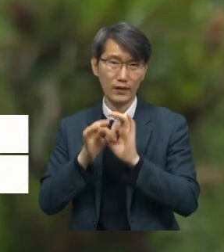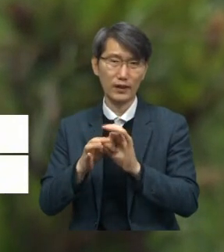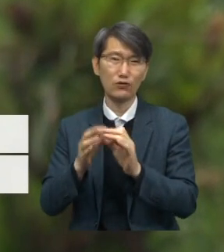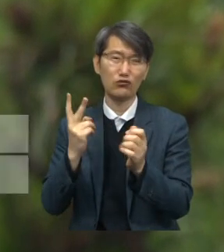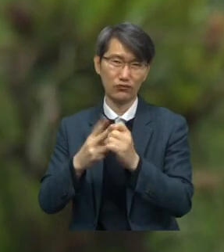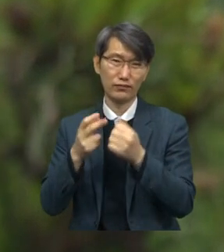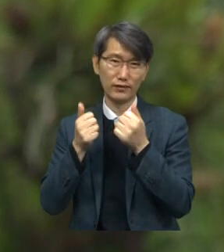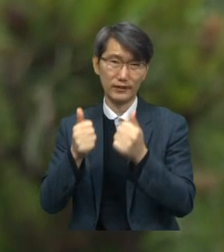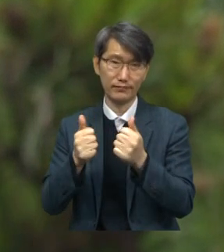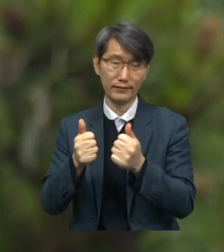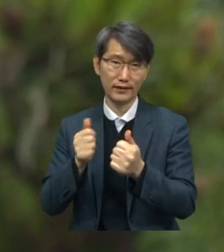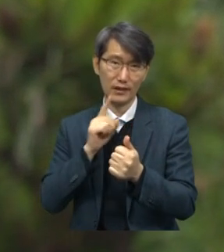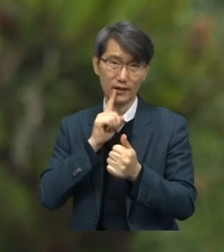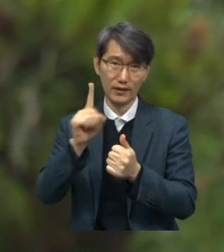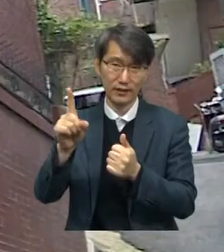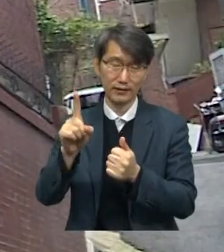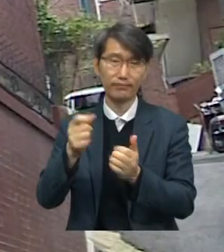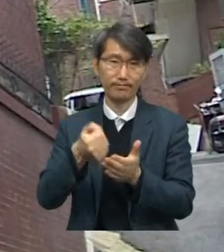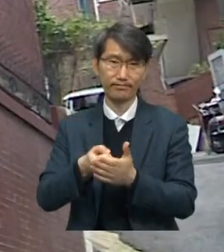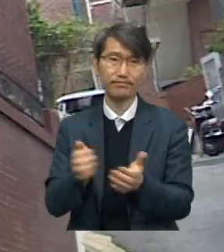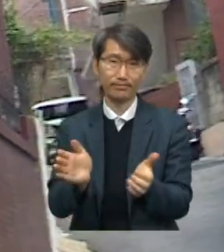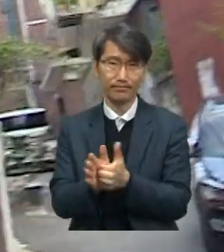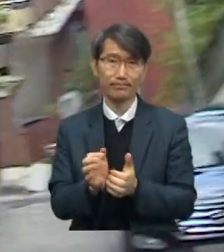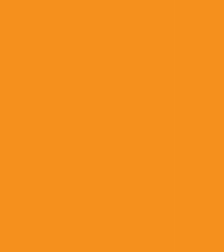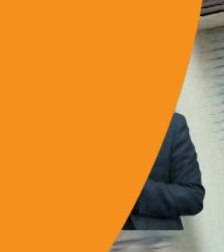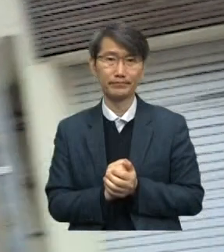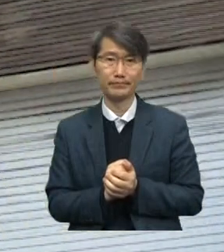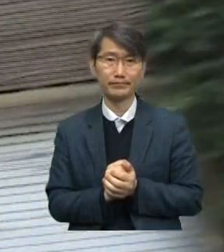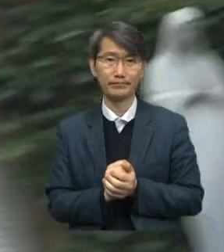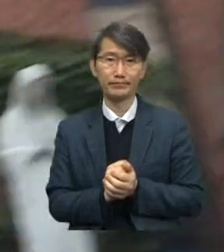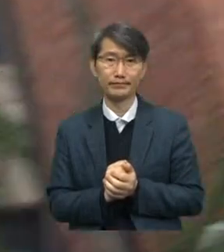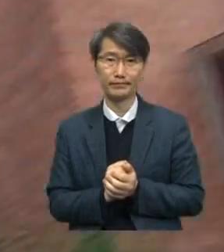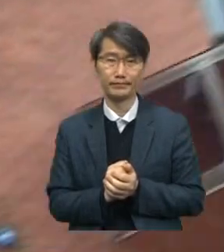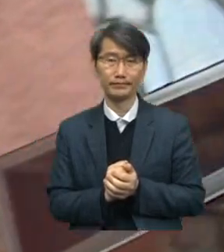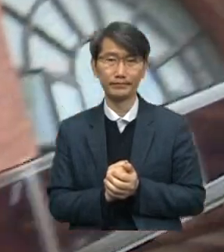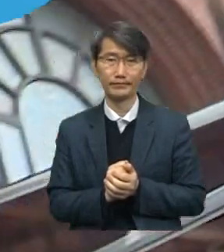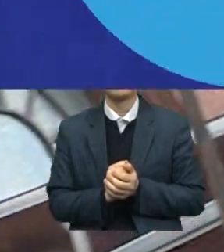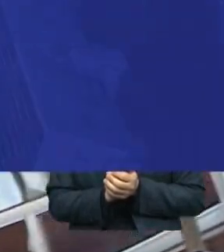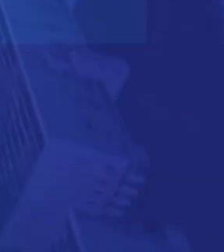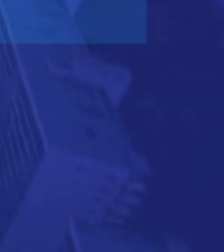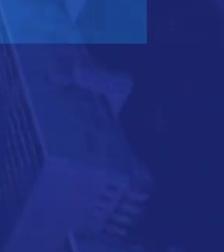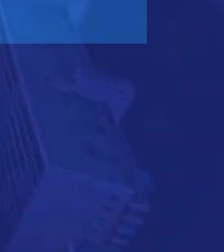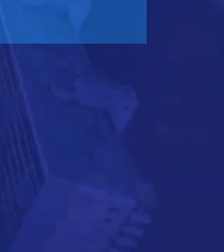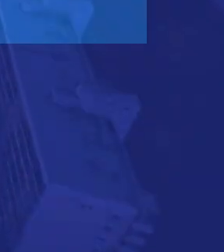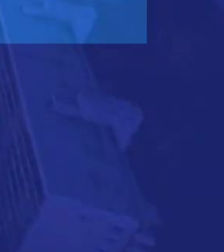항소를 결정하겠다는 뜻을 밝혔습니다 딜라이브 뉴스 조성입니다